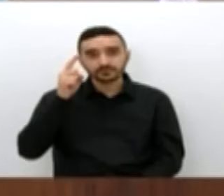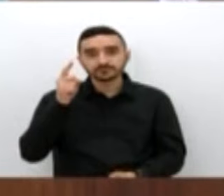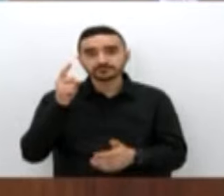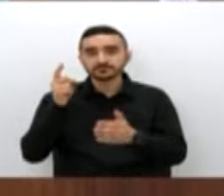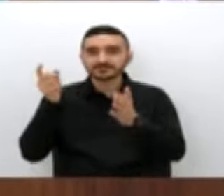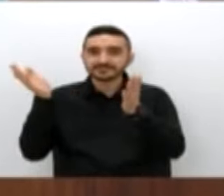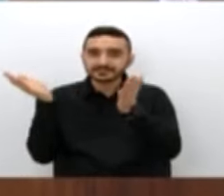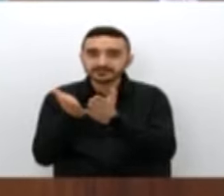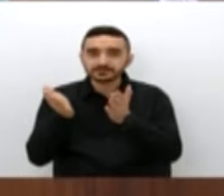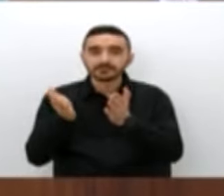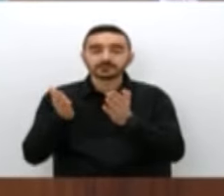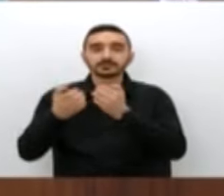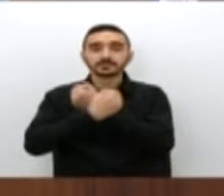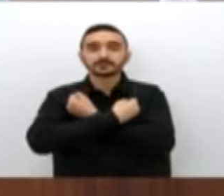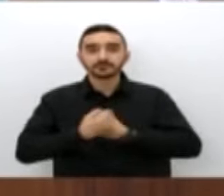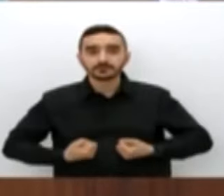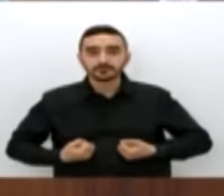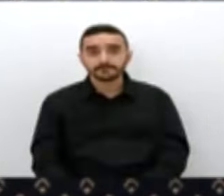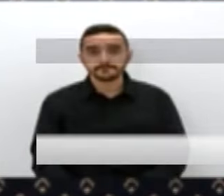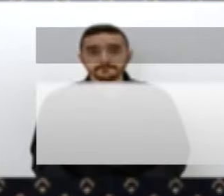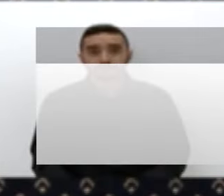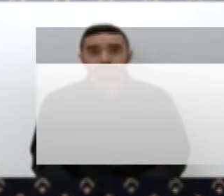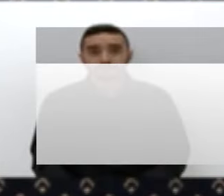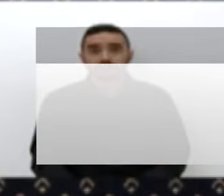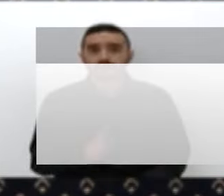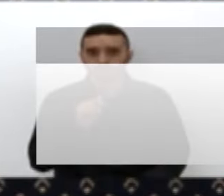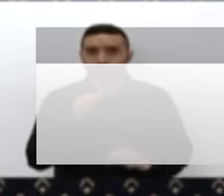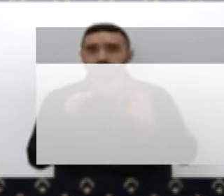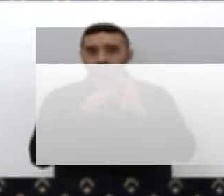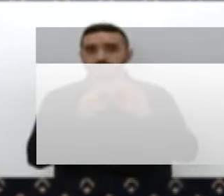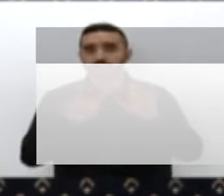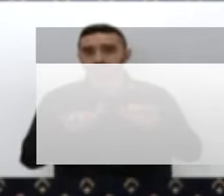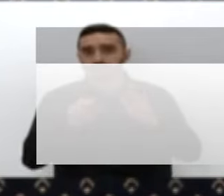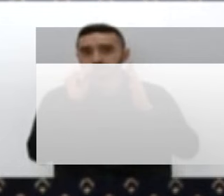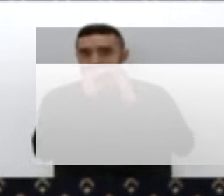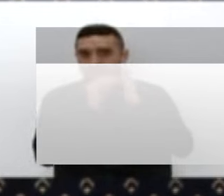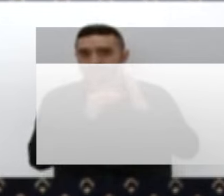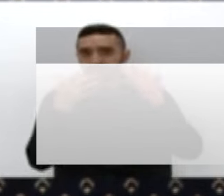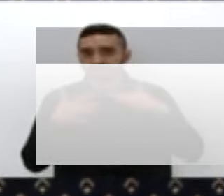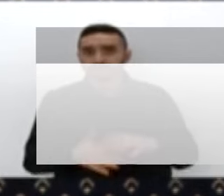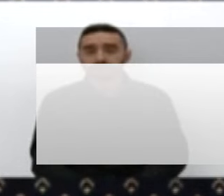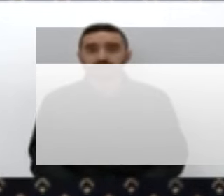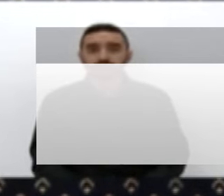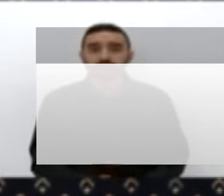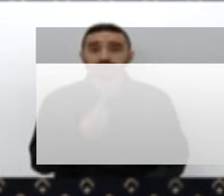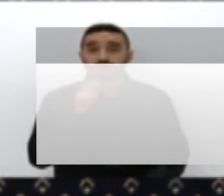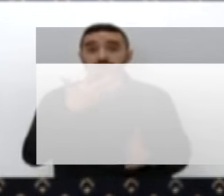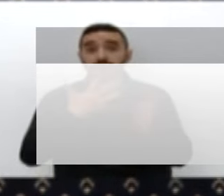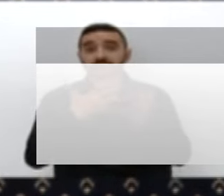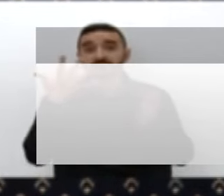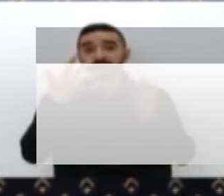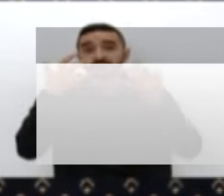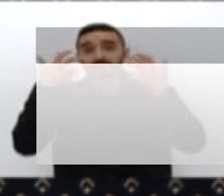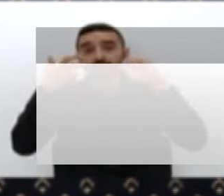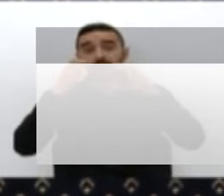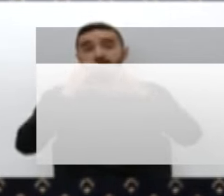فاستعمل كذلك استعملت الرقمنه في النقل وبالتالي لدينا لحد الساعه 5800